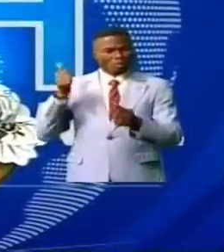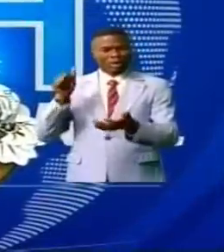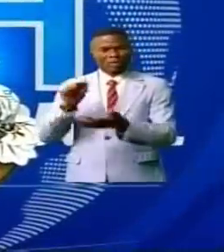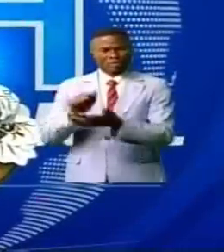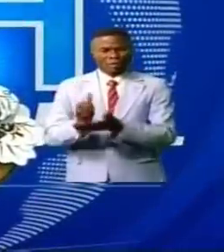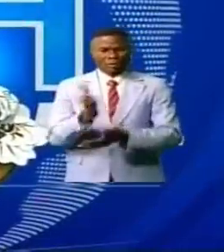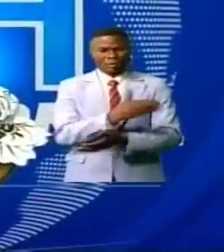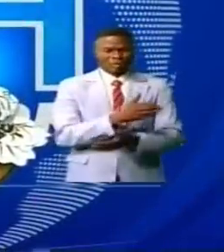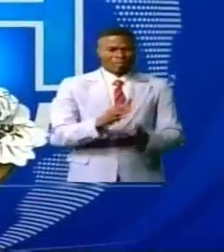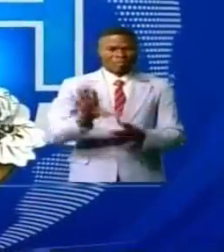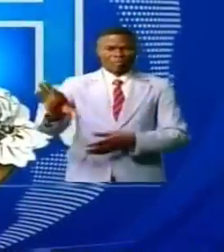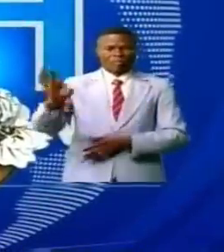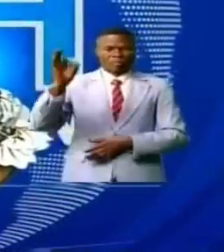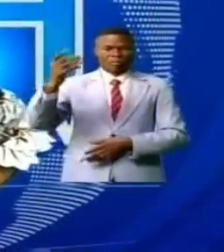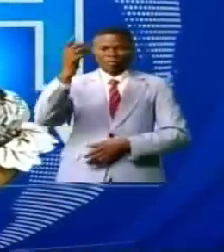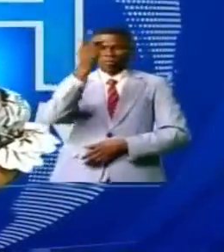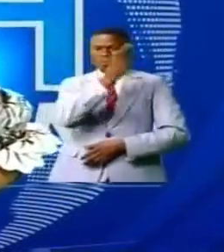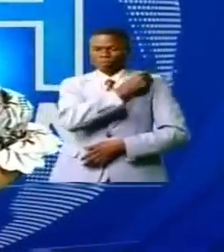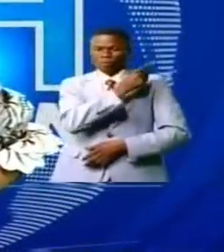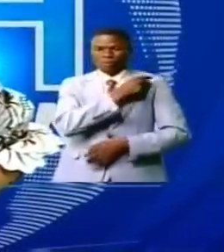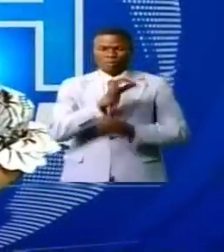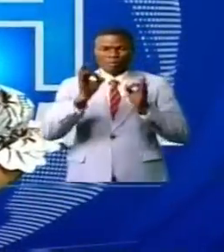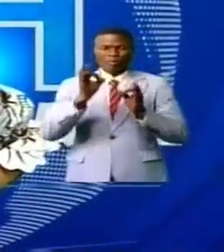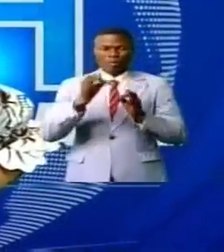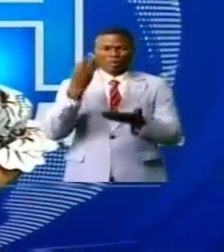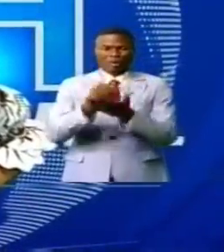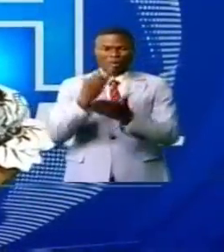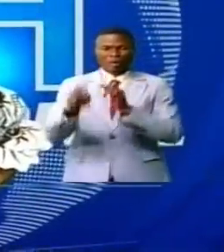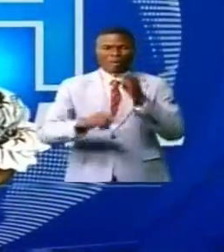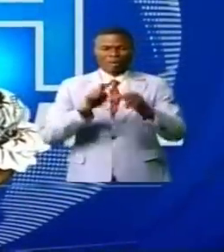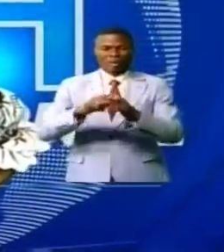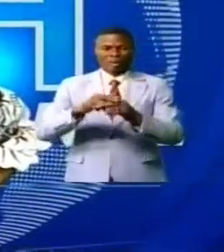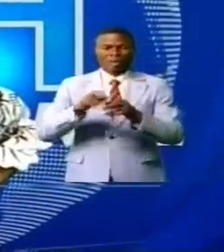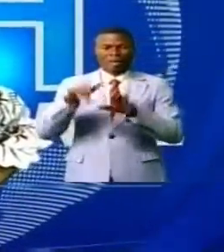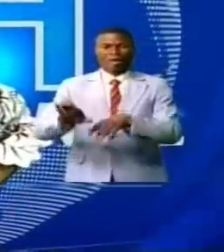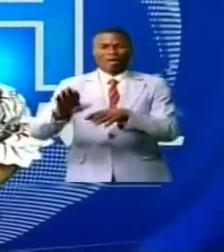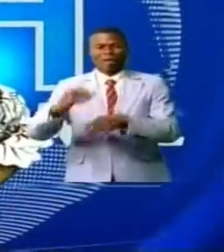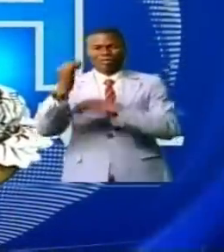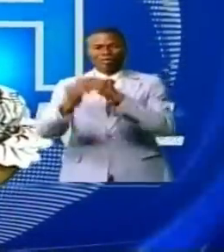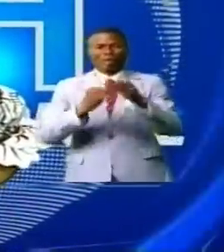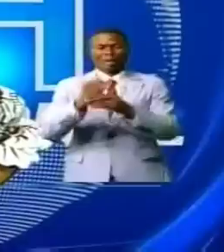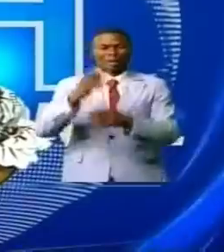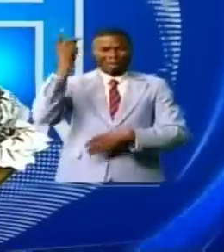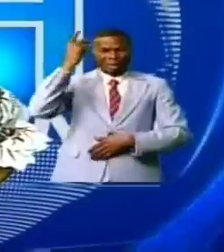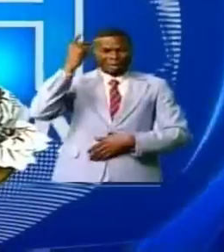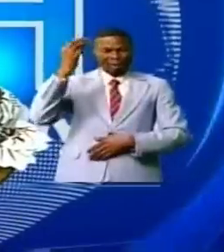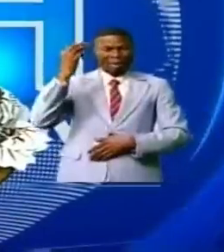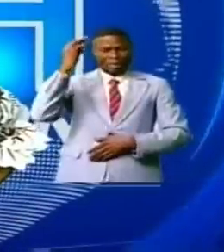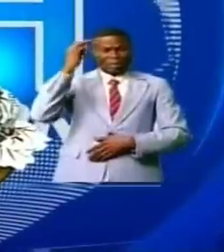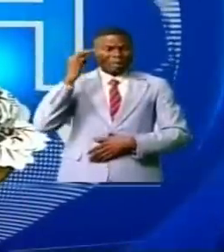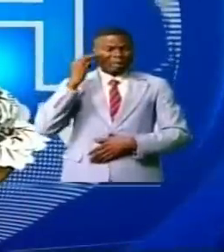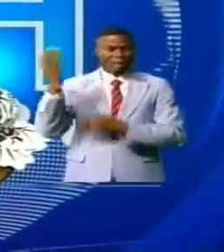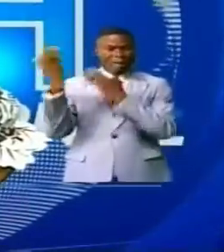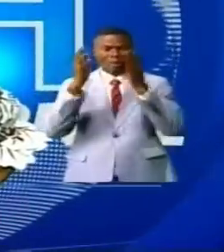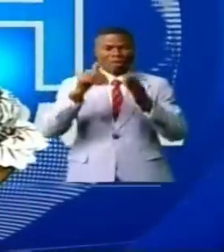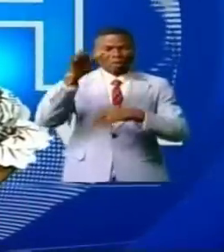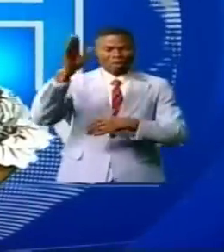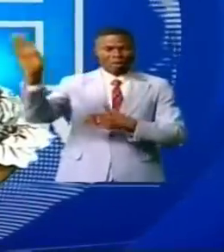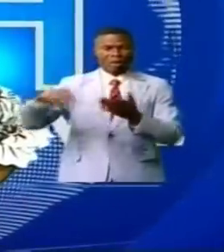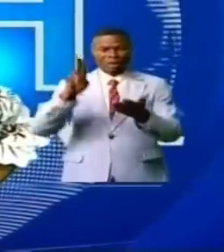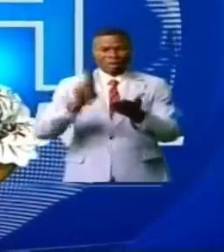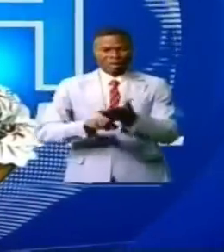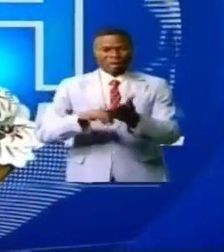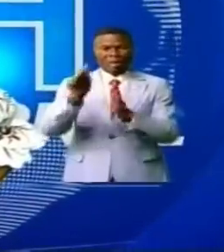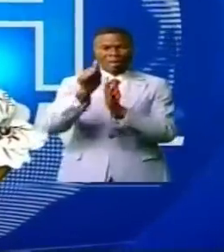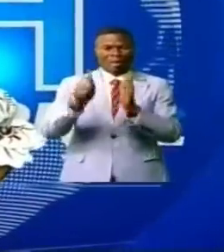Des nominations de nouveaux dirigeants à la Foire internationale de Kinshasa. Le ministre du Commerce extérieur vient de signer un arrêté